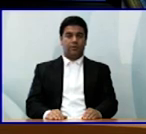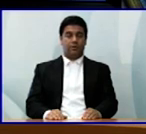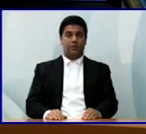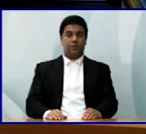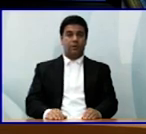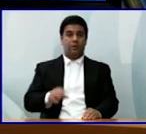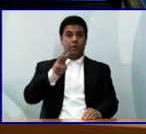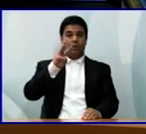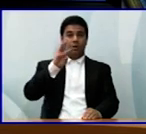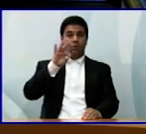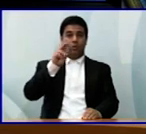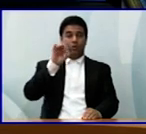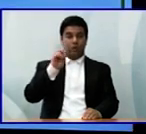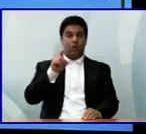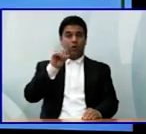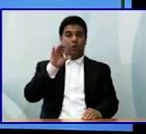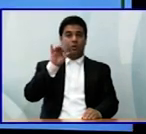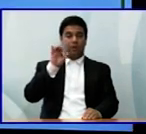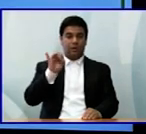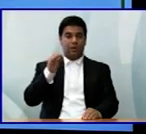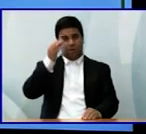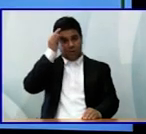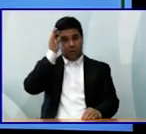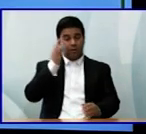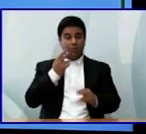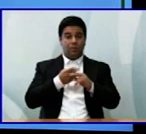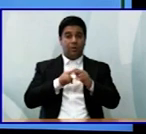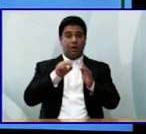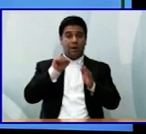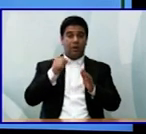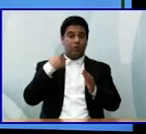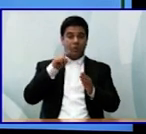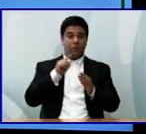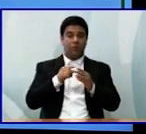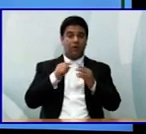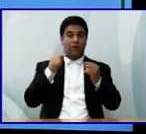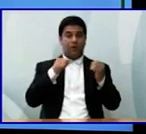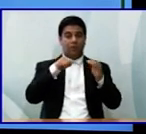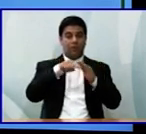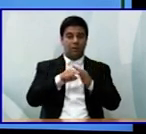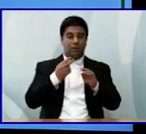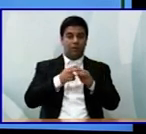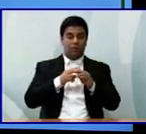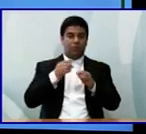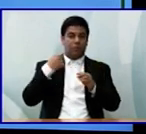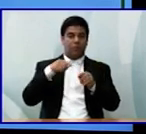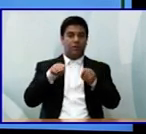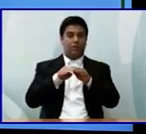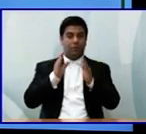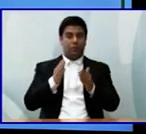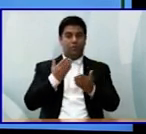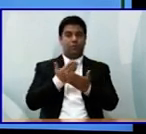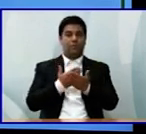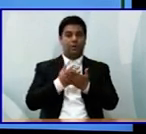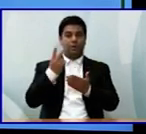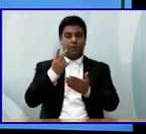Modul xossalarini eslab ko'ramiz. Eslaymiz, a sonining moduli qarama-qarshi sonning moduliga teng bo'ladi.